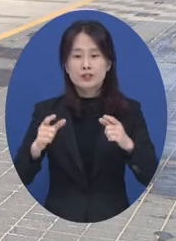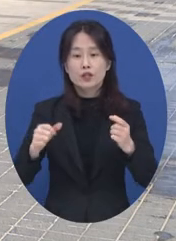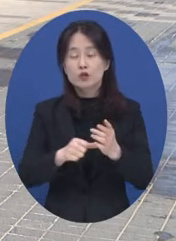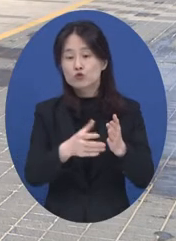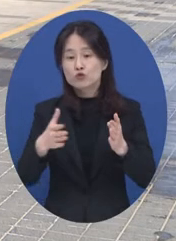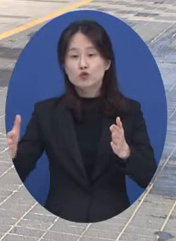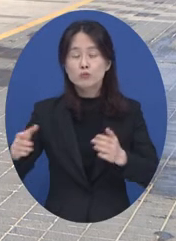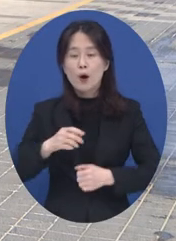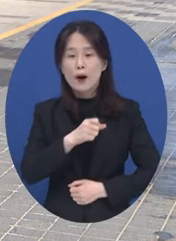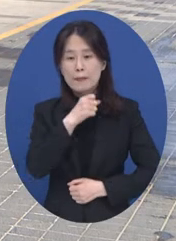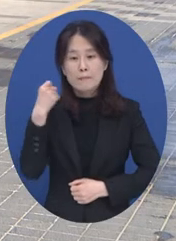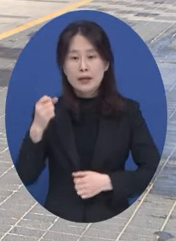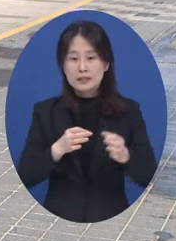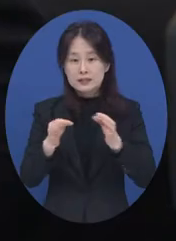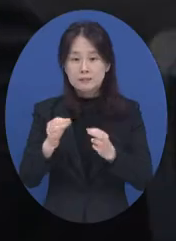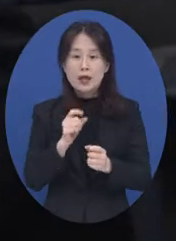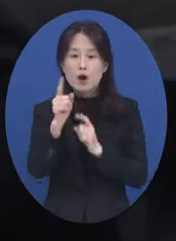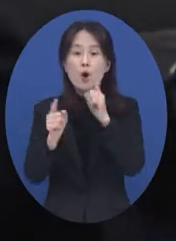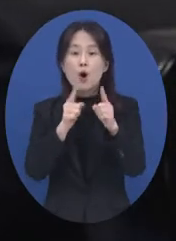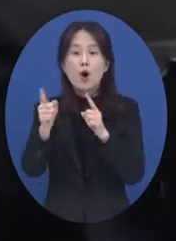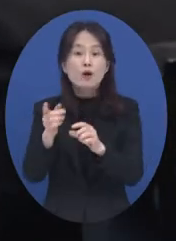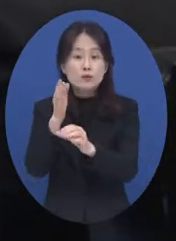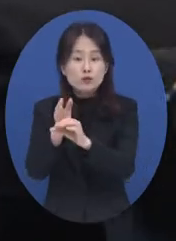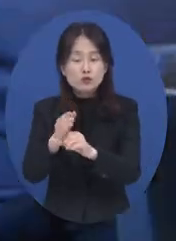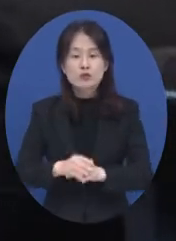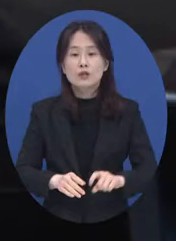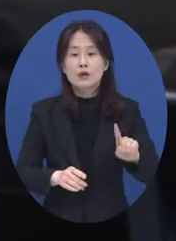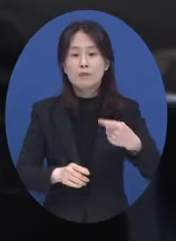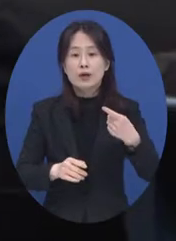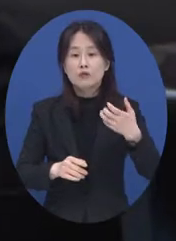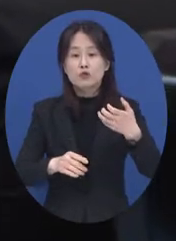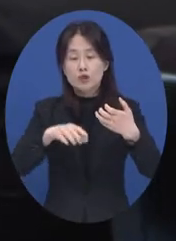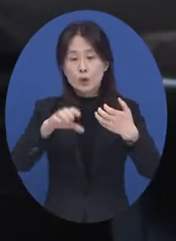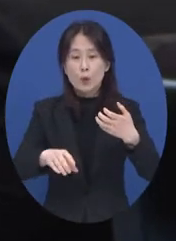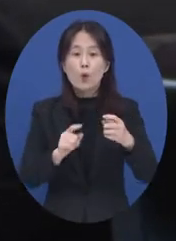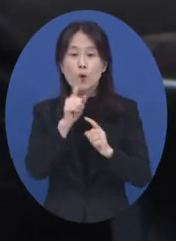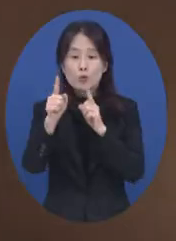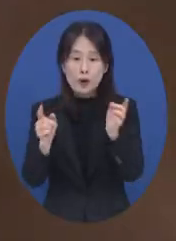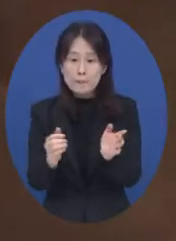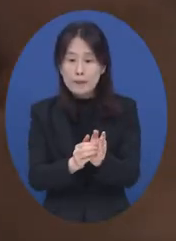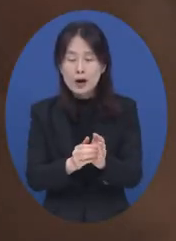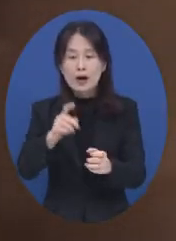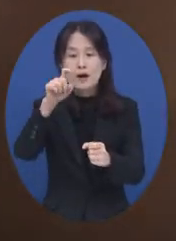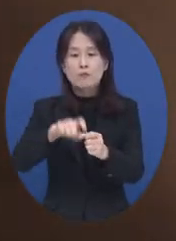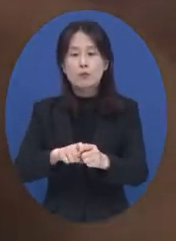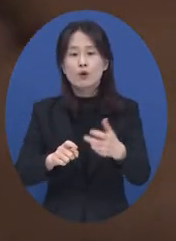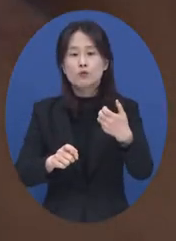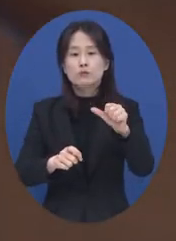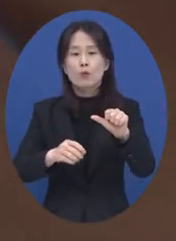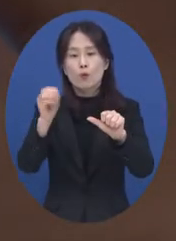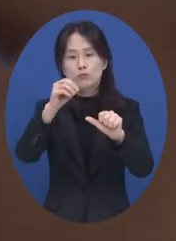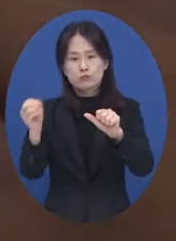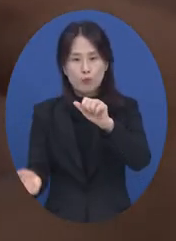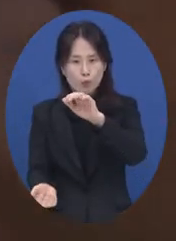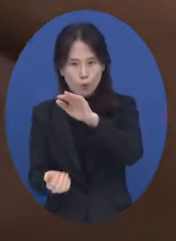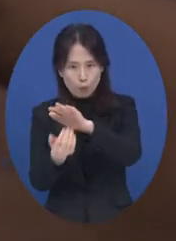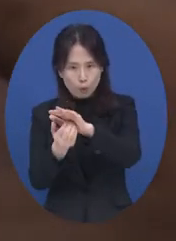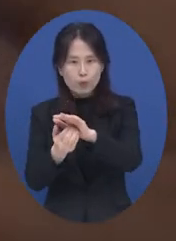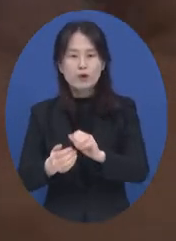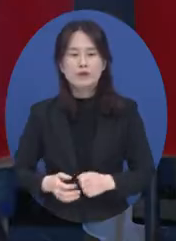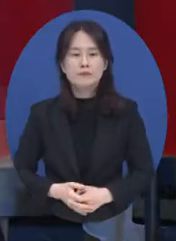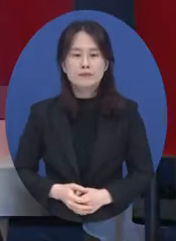지역에서 소문난 맛집들이 앞다퉈 가입하면서 190여 곳의 가맹점들이 모였는데 목표치의 95%를 달성한